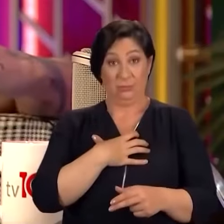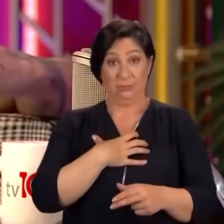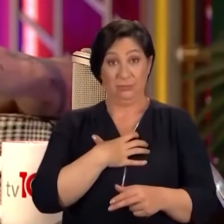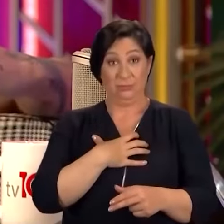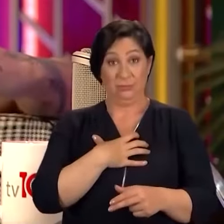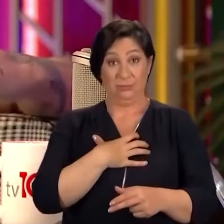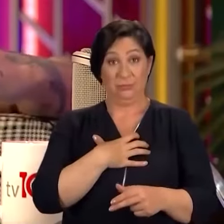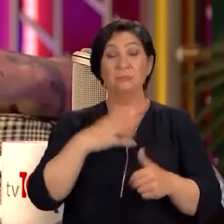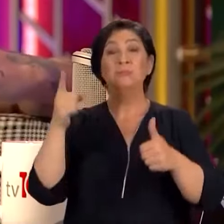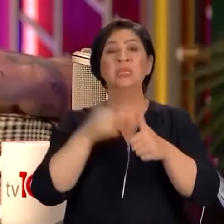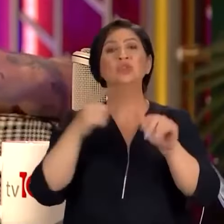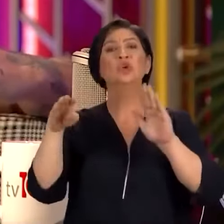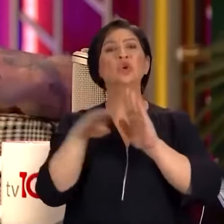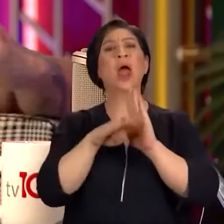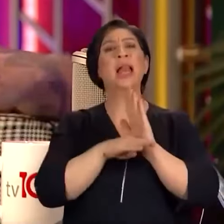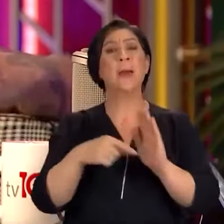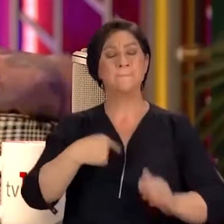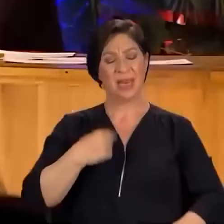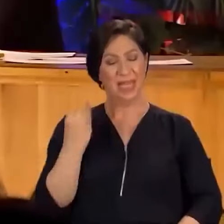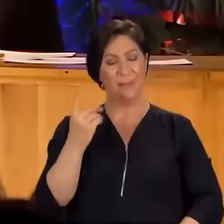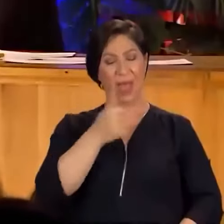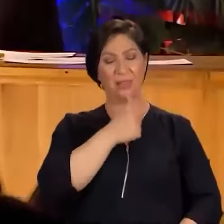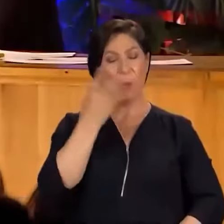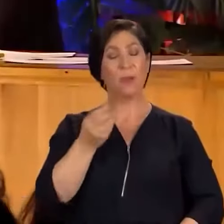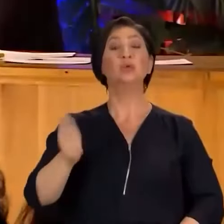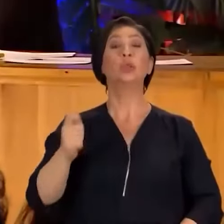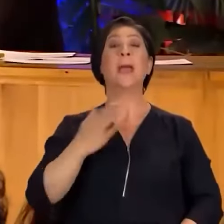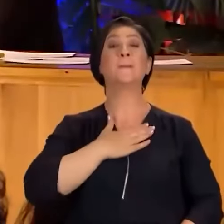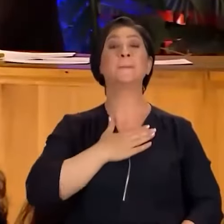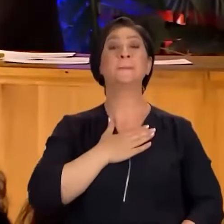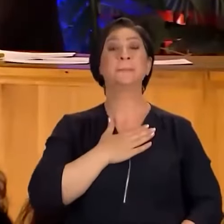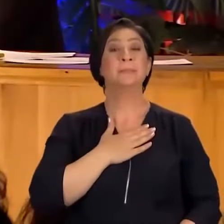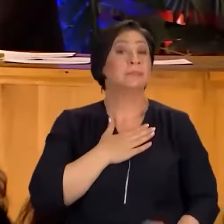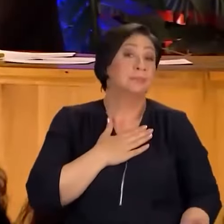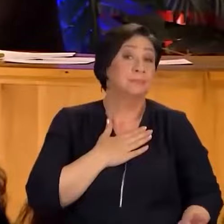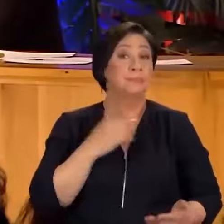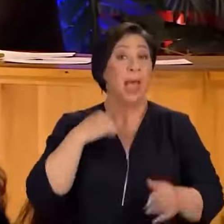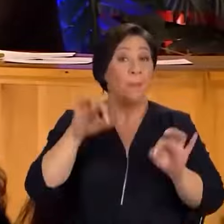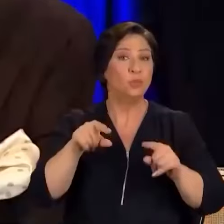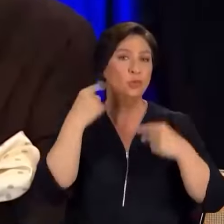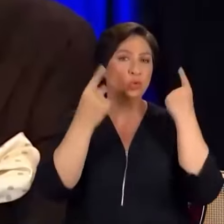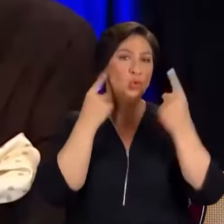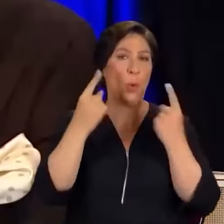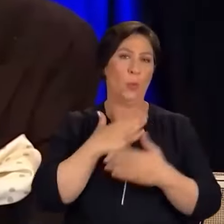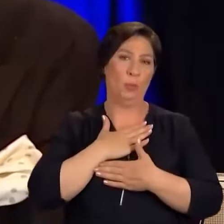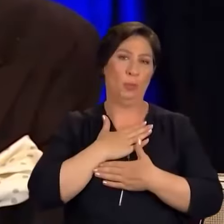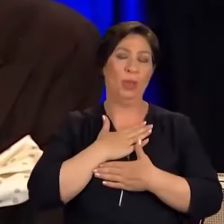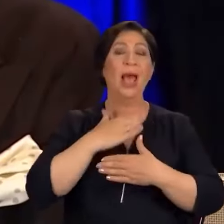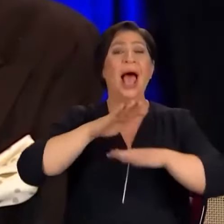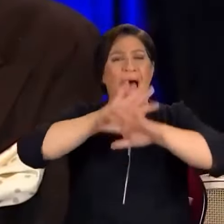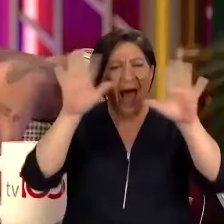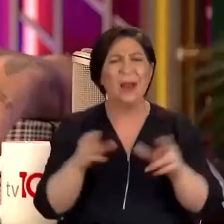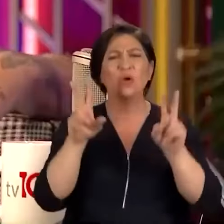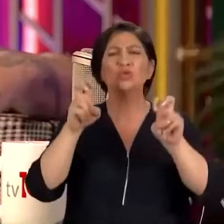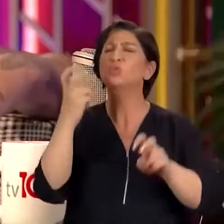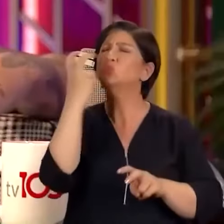birinci kural, ben önce iyi bir adam olmak zorundayım. Hı hı. Ya hep bunu feyiz alıyorum yani kendime, her türlü